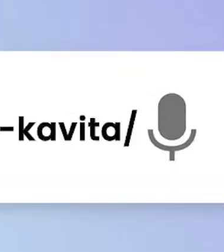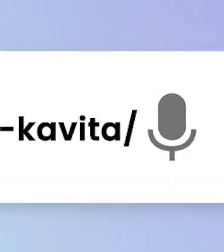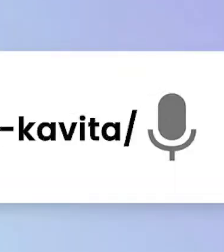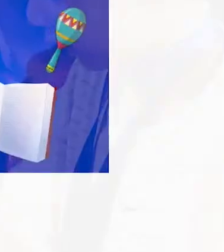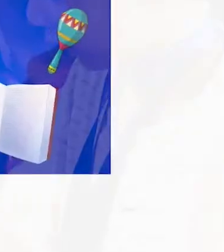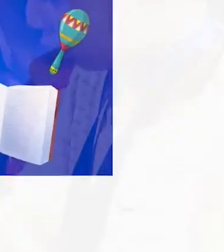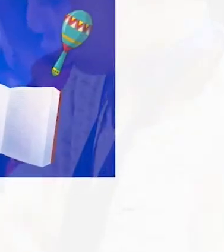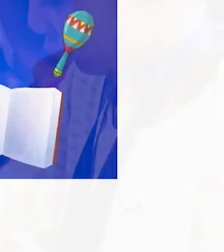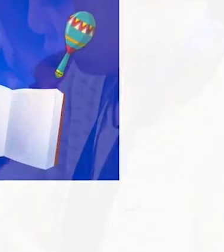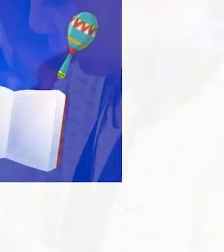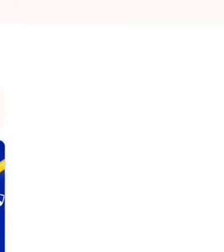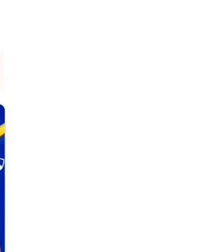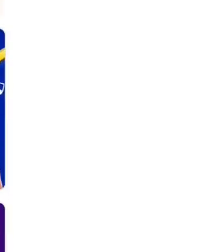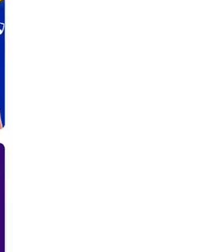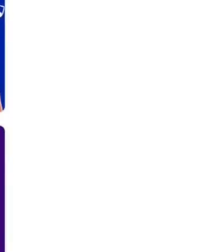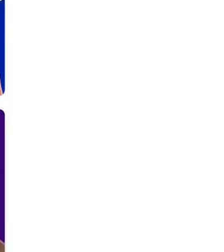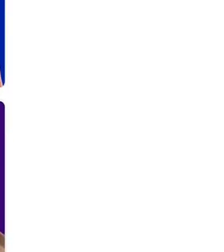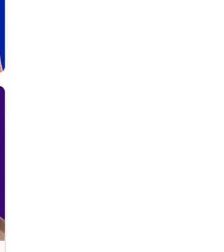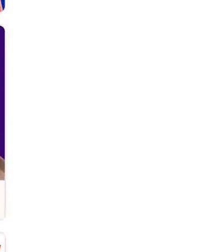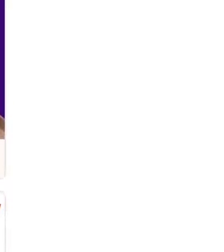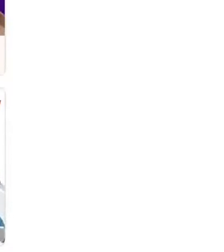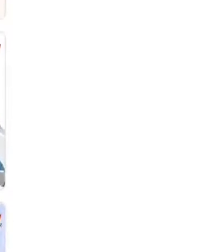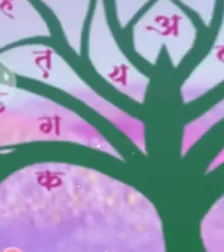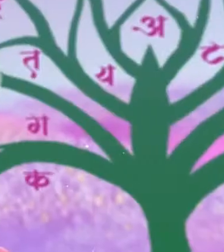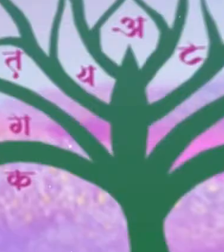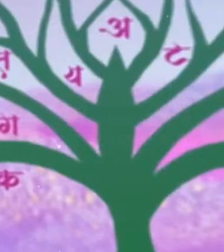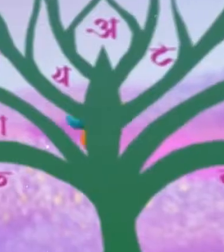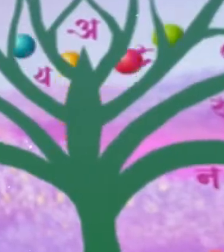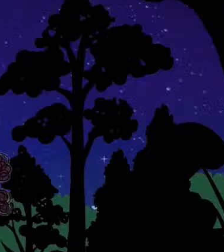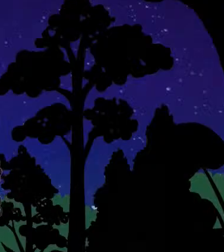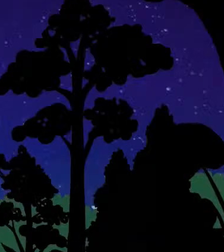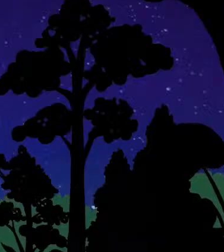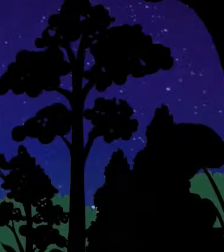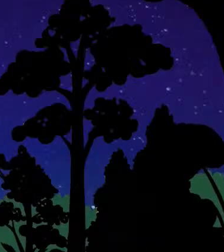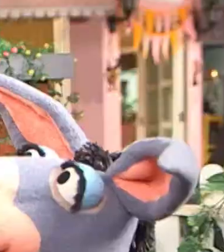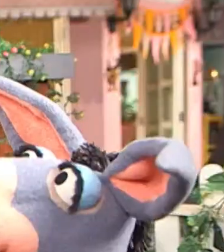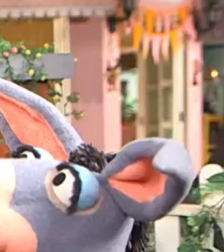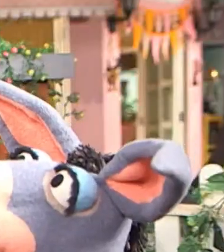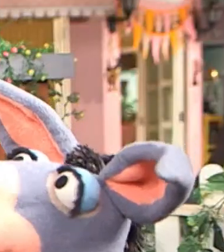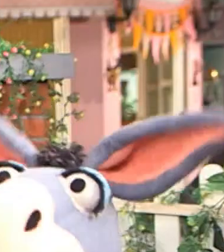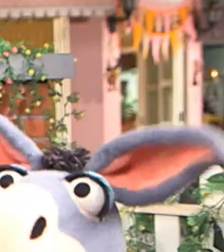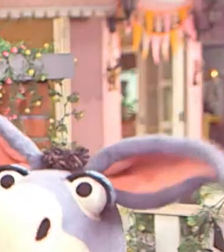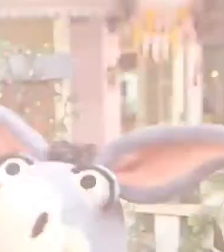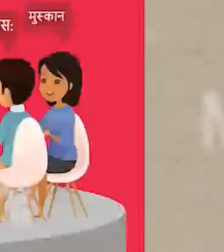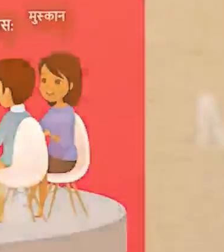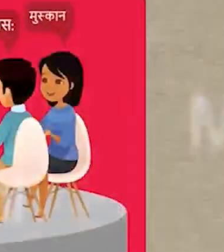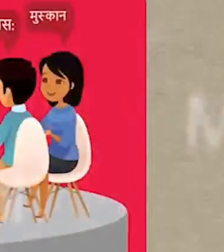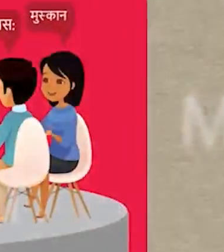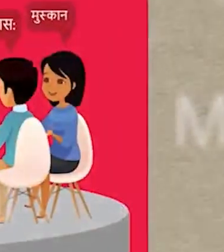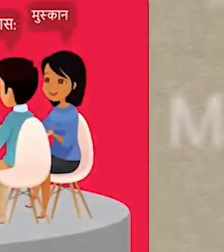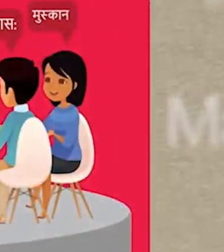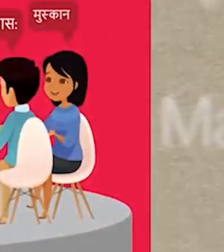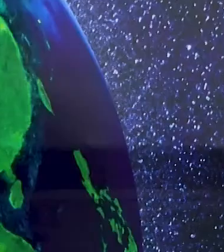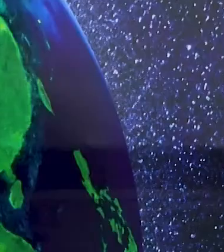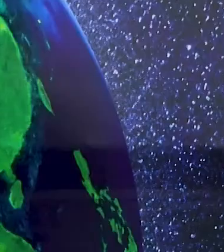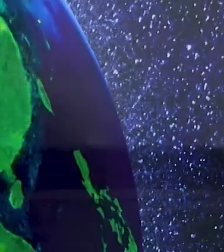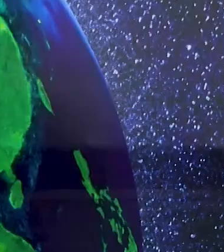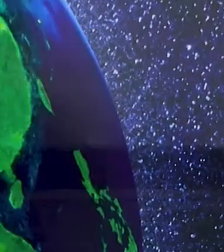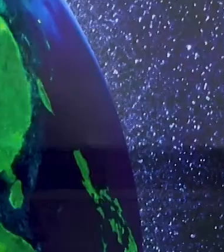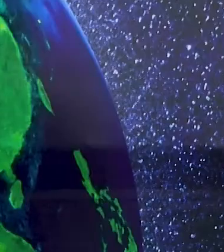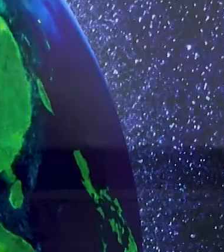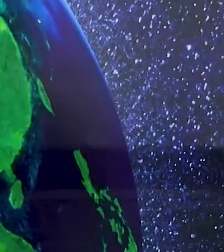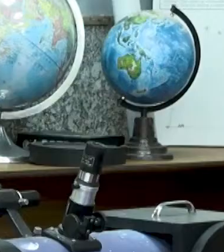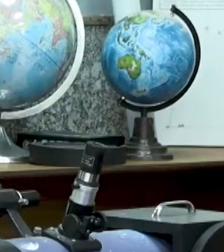पर अपनी रचनाएं अथवा किसी अन्य रचनाकार के गीत और कविताएं भेज सकते हैं। भारतीय भाषा